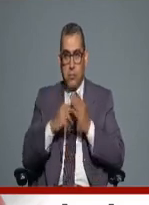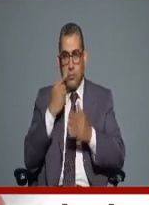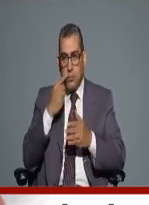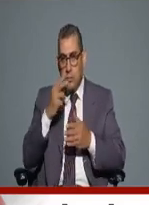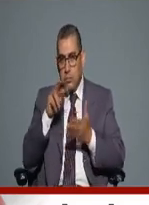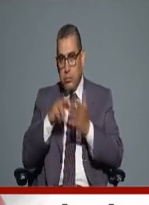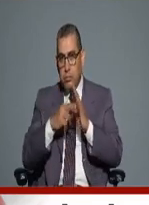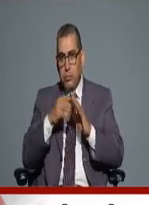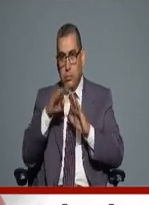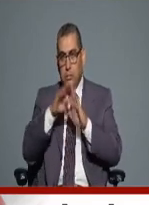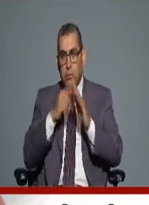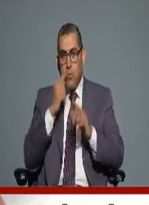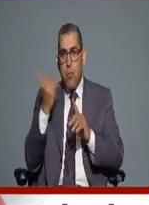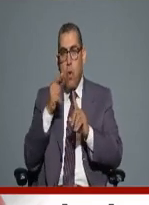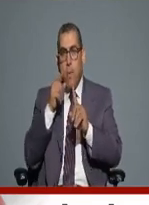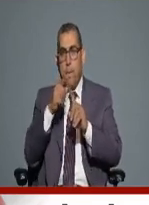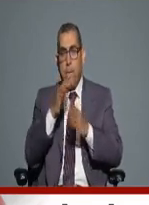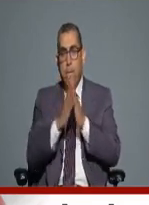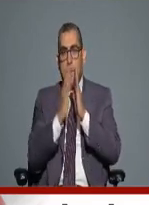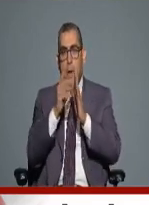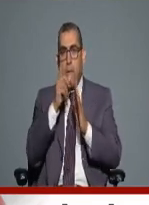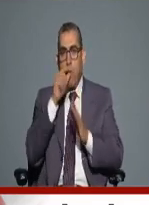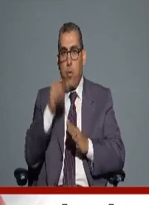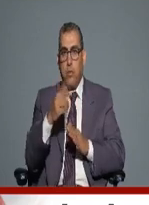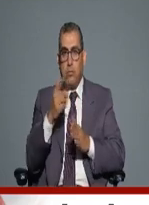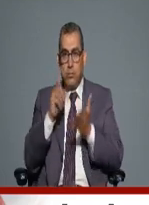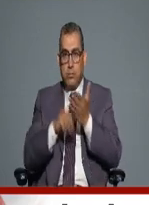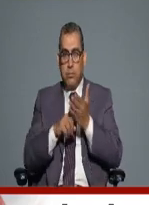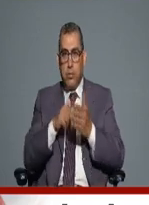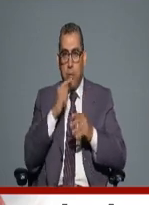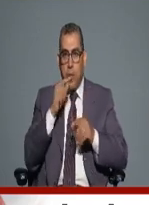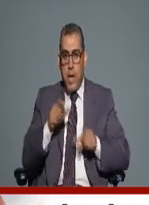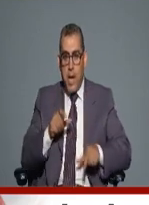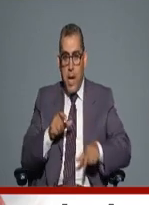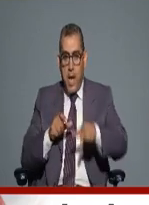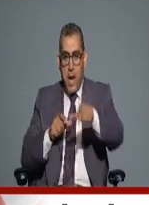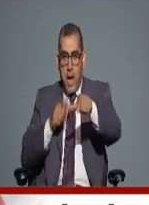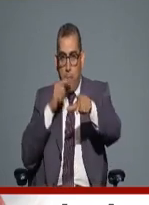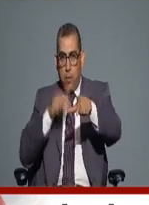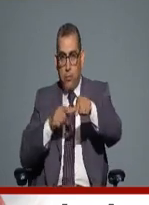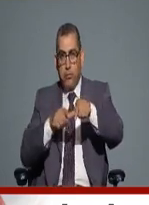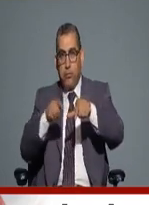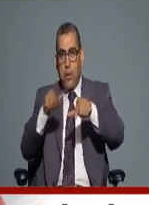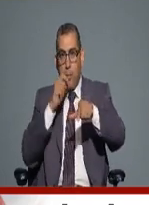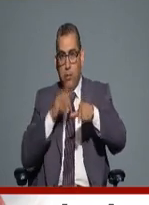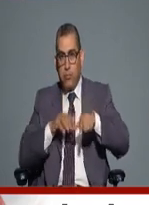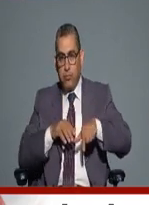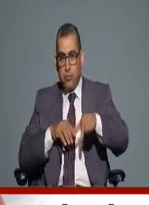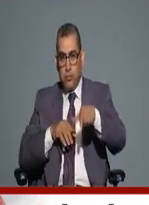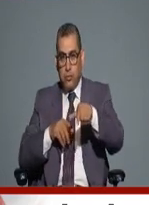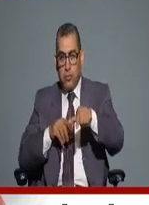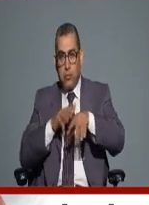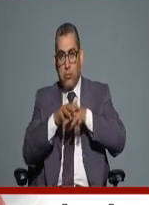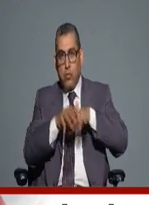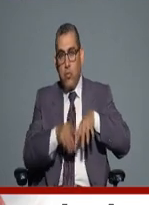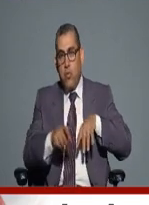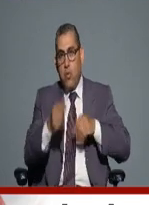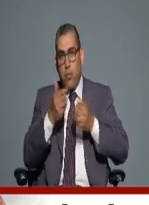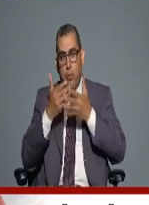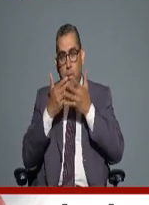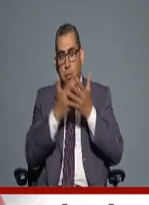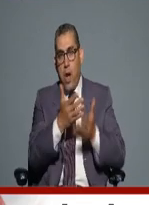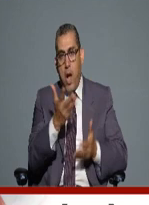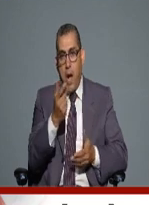على الاهتمام بملف المياه. فالحقيقة على النهر الرئيسي، طول النهر الرئيسي تم الإنفاق العديد